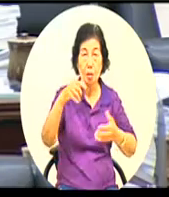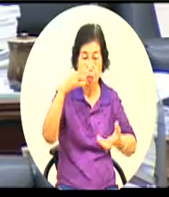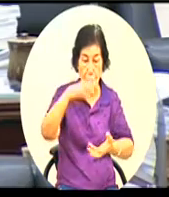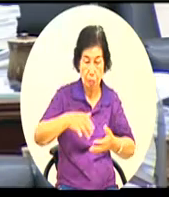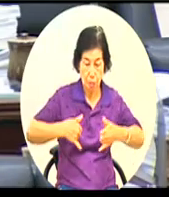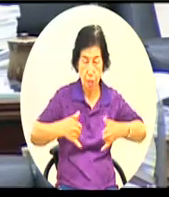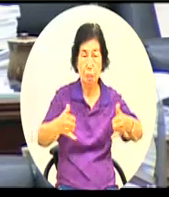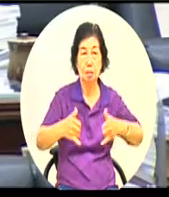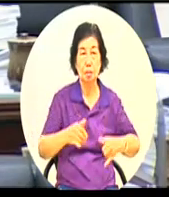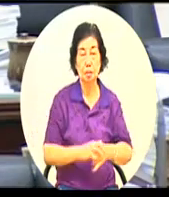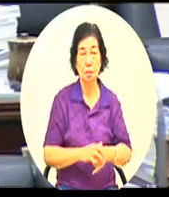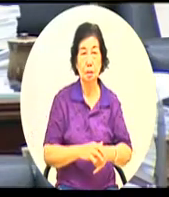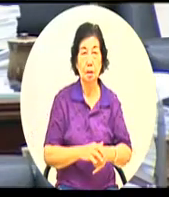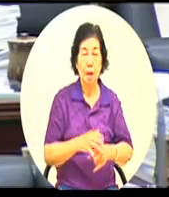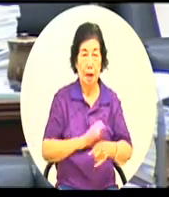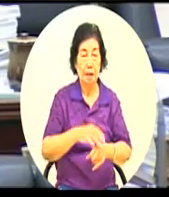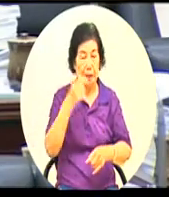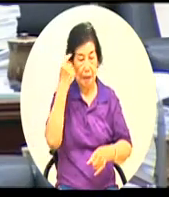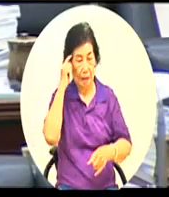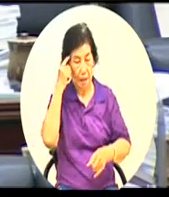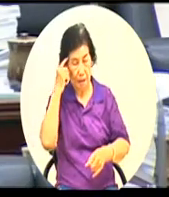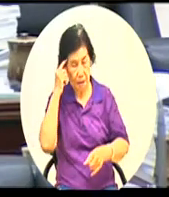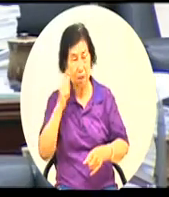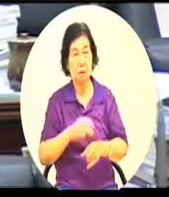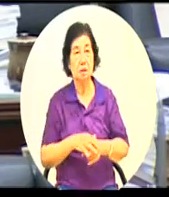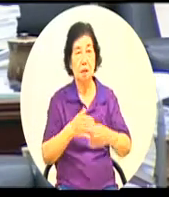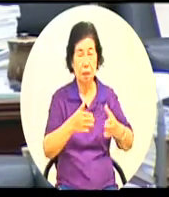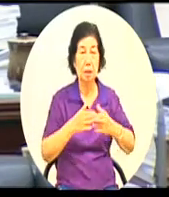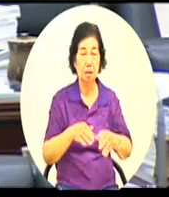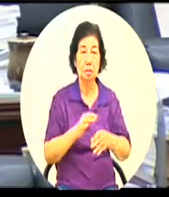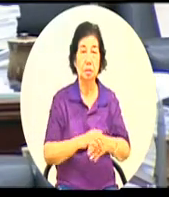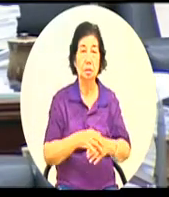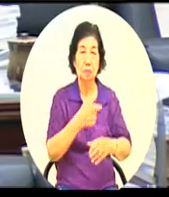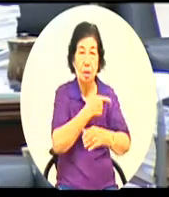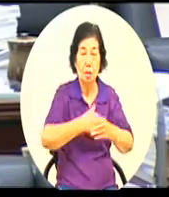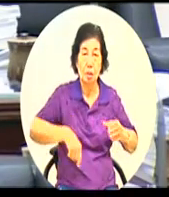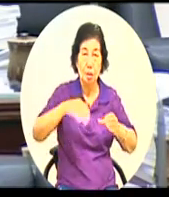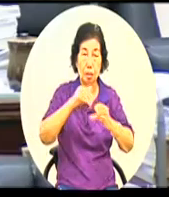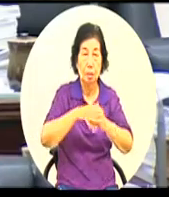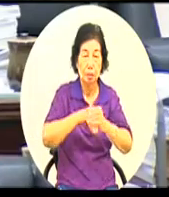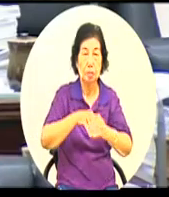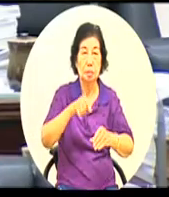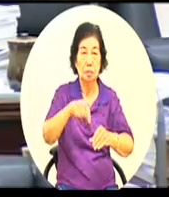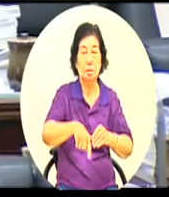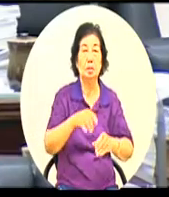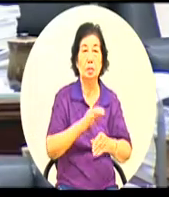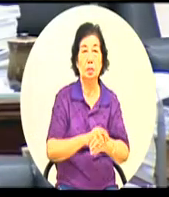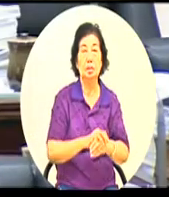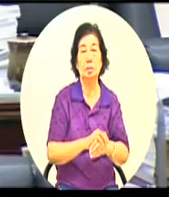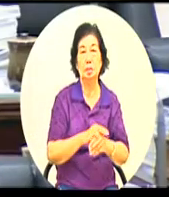啊，唔上报，规日在武选举，你也看卖，这嘛是第一名啦。